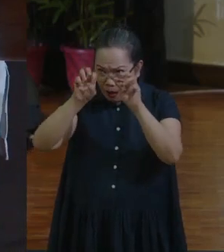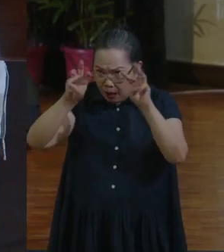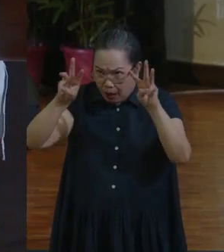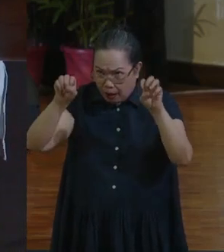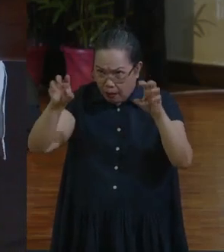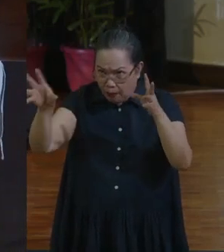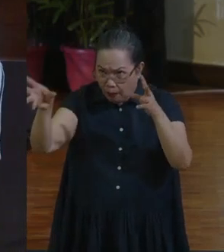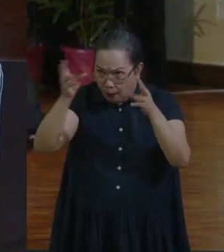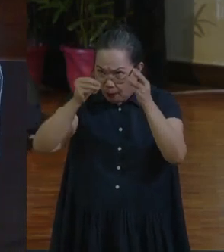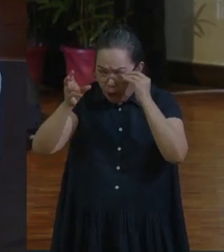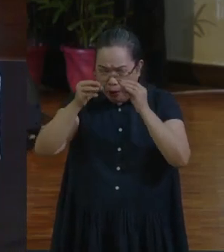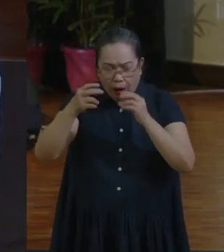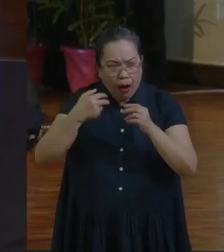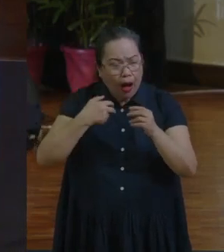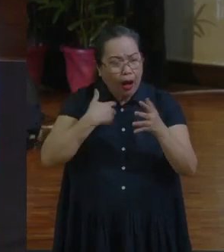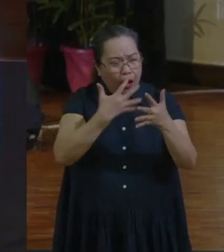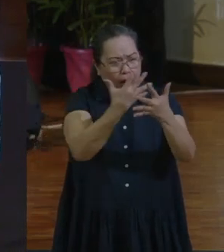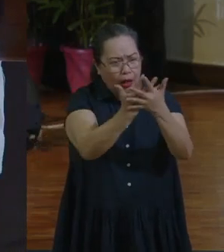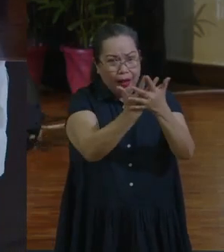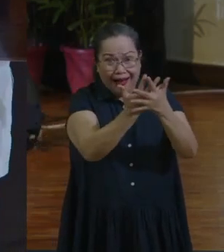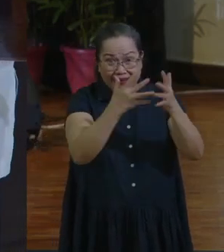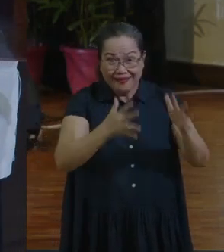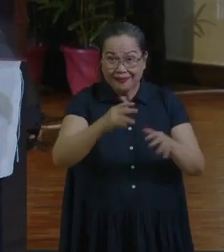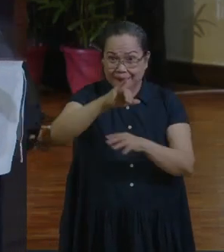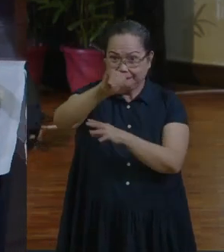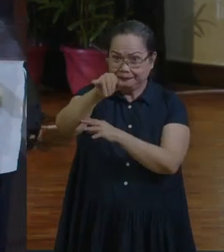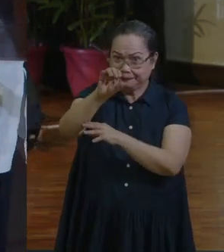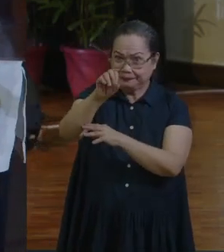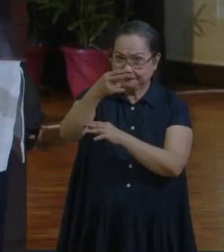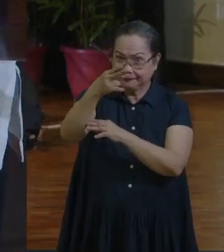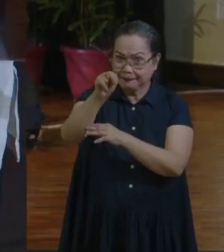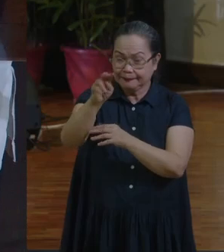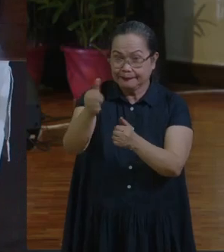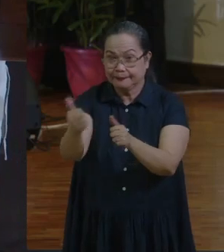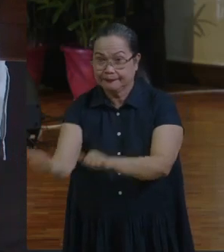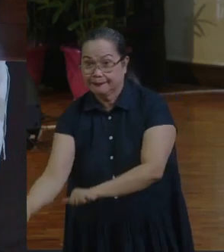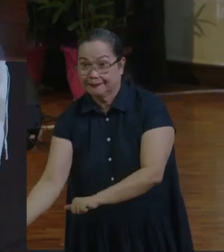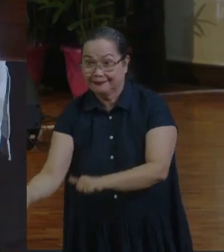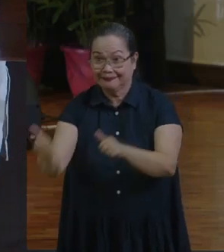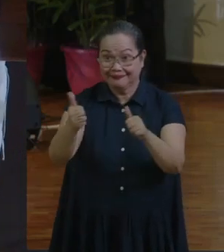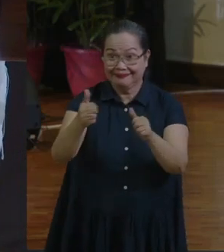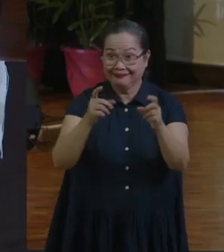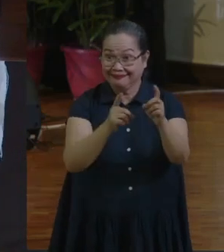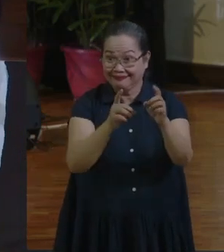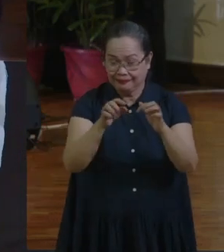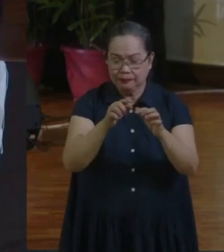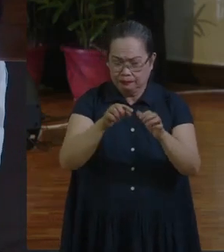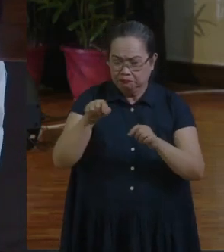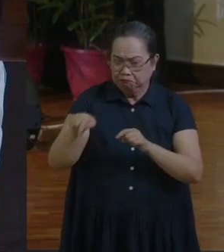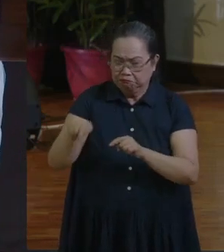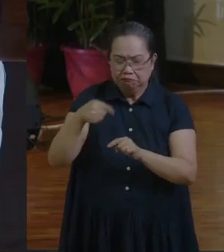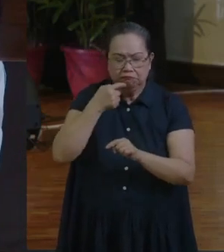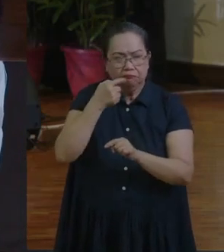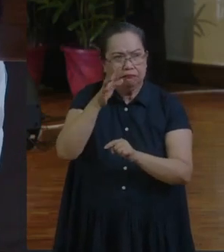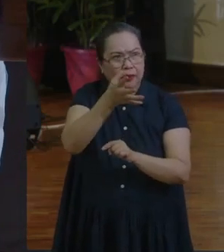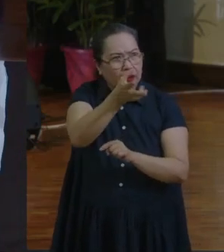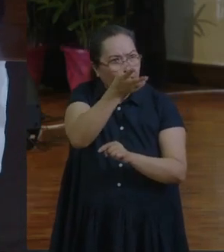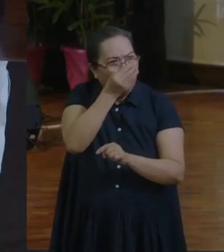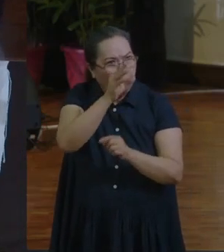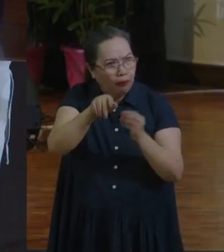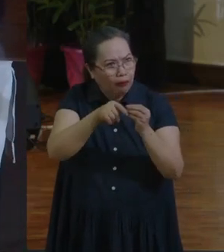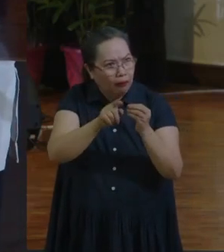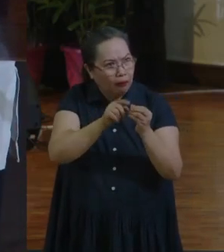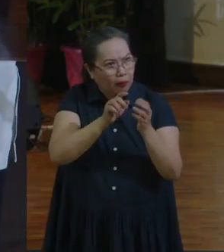kulungan. Nang ilang buwan na ang nakakalipas, o maaaring halos isang taon na. Sa Luke chapter 3